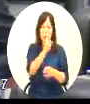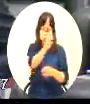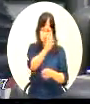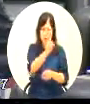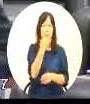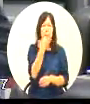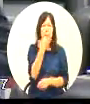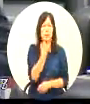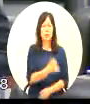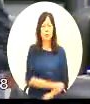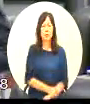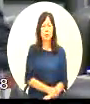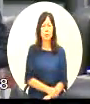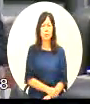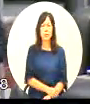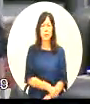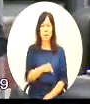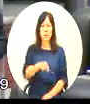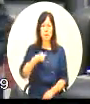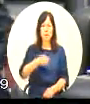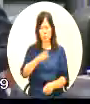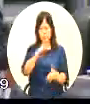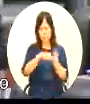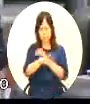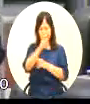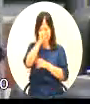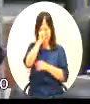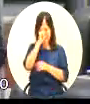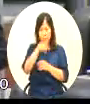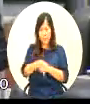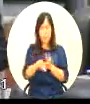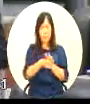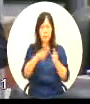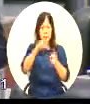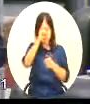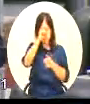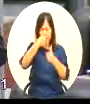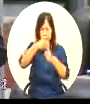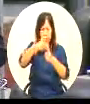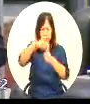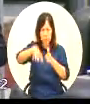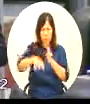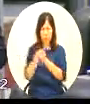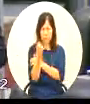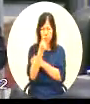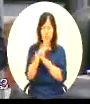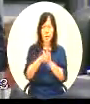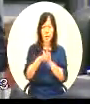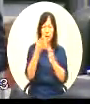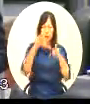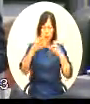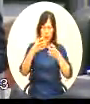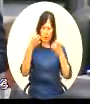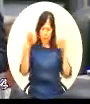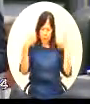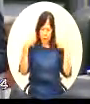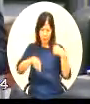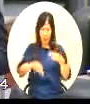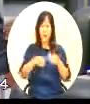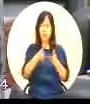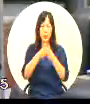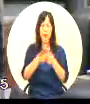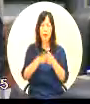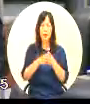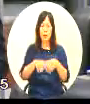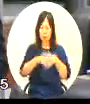好、那这个就是我的期待，我希望我们的教育局可以努力的去承担这个责任。那我想